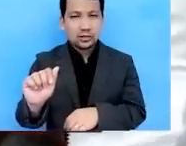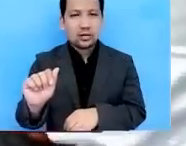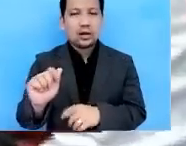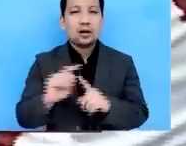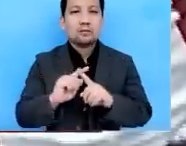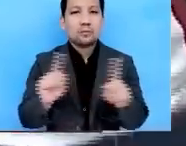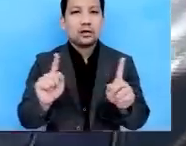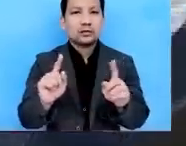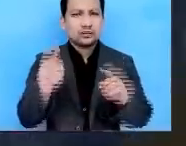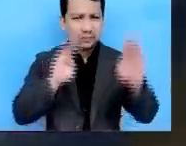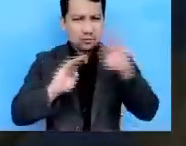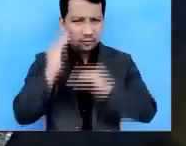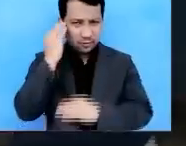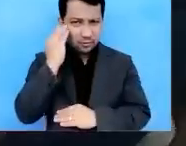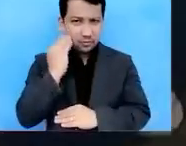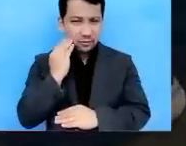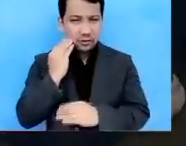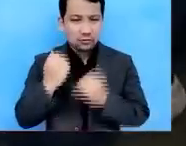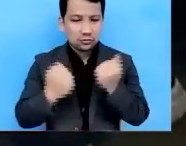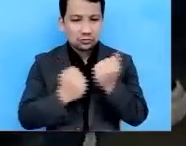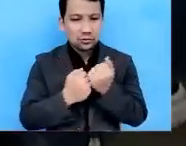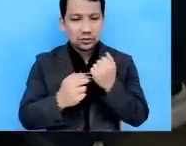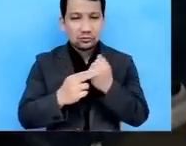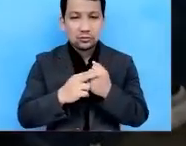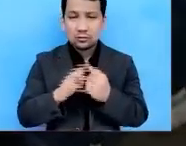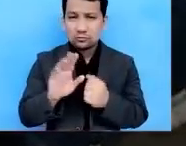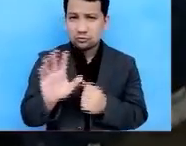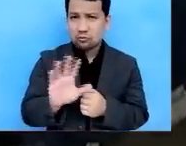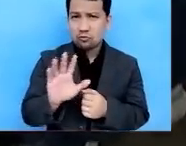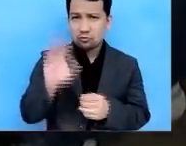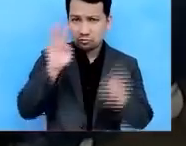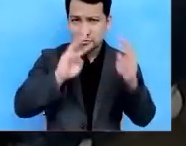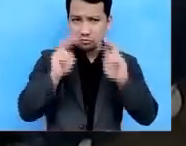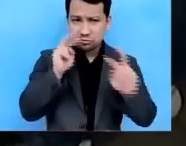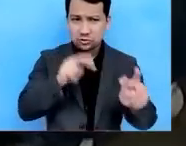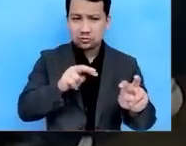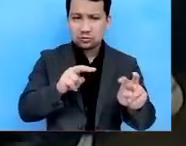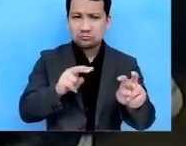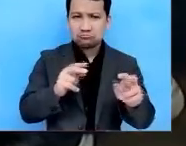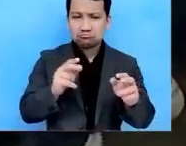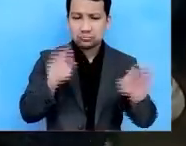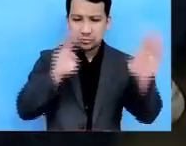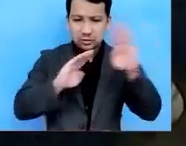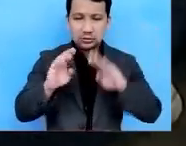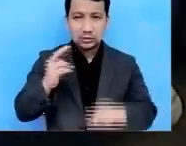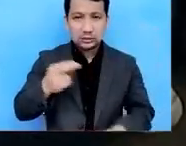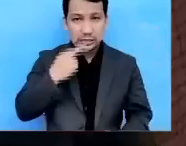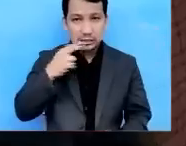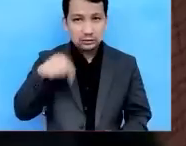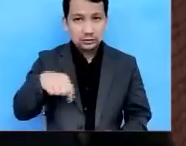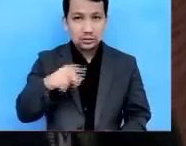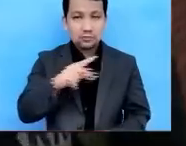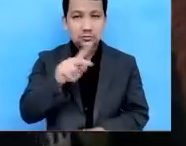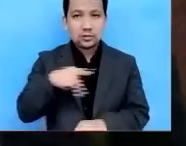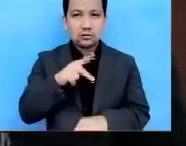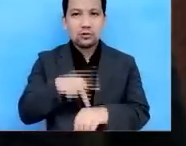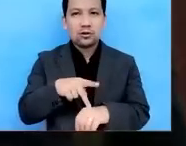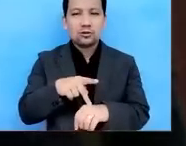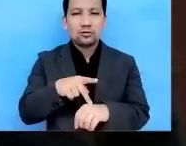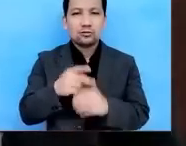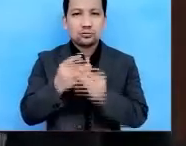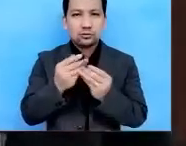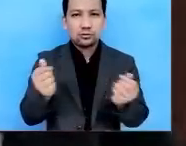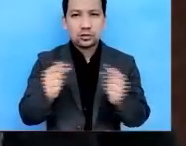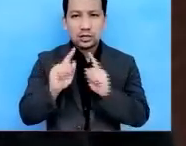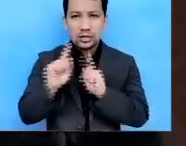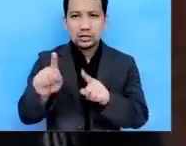pa may pagnipis ng supply, iginiit ni PBBM na wala siyang nakikitang anumang krisis ng bigas sa Pilipinas. Tugon niya ito sa aking